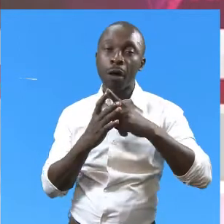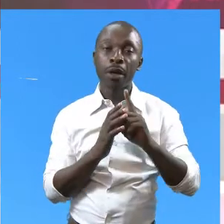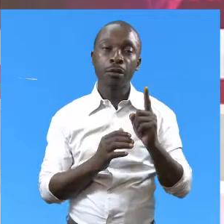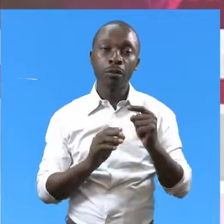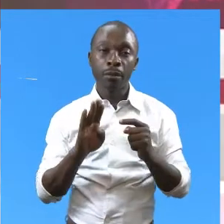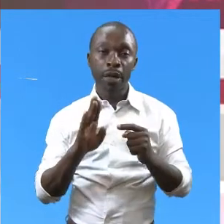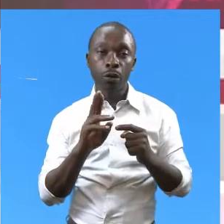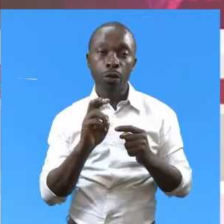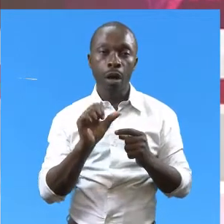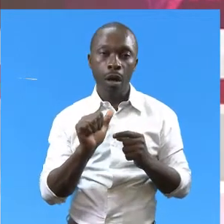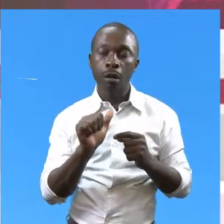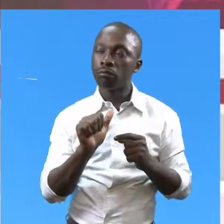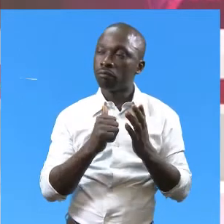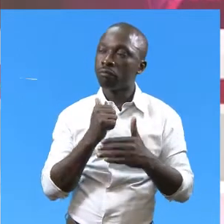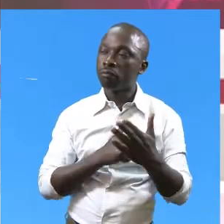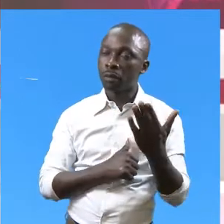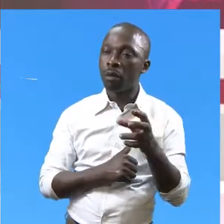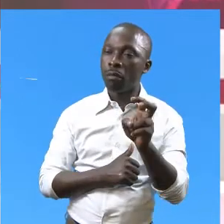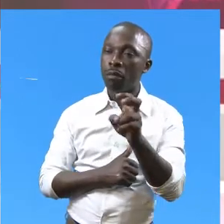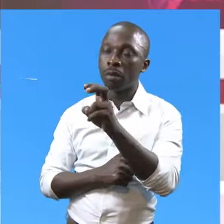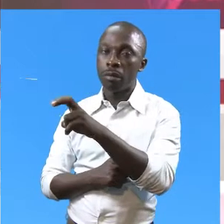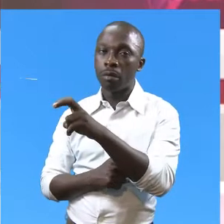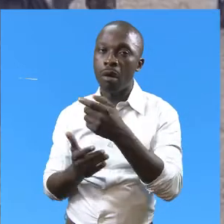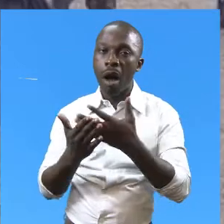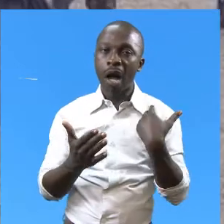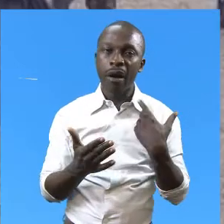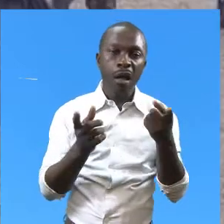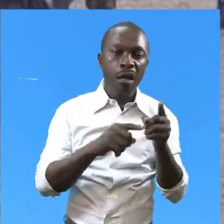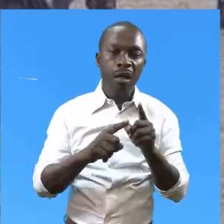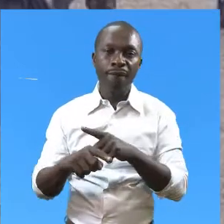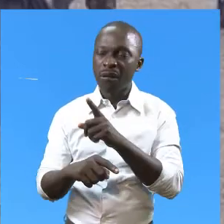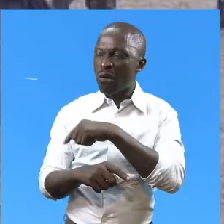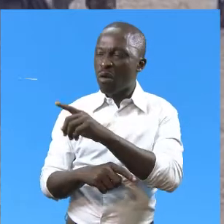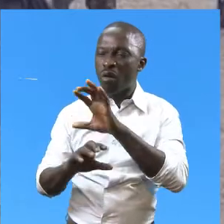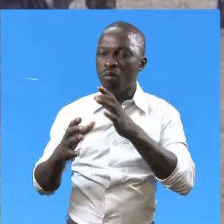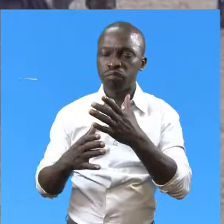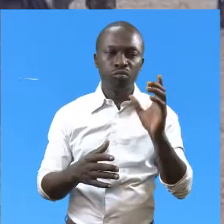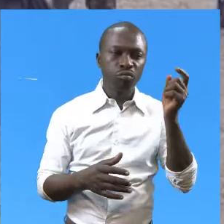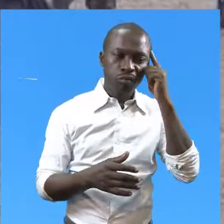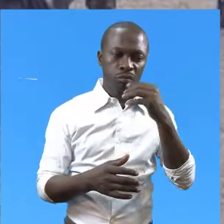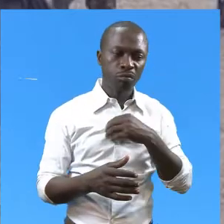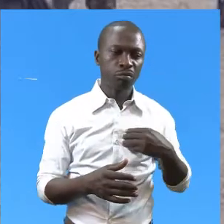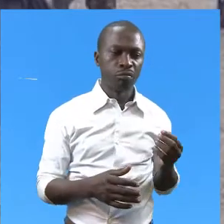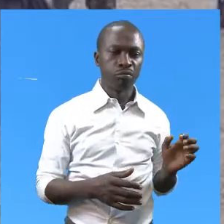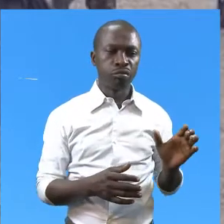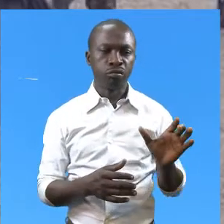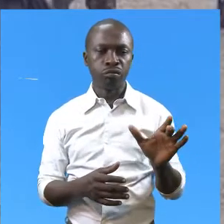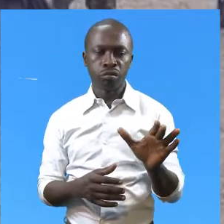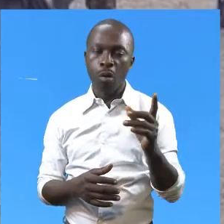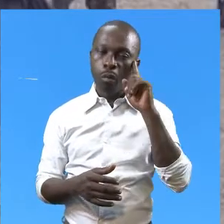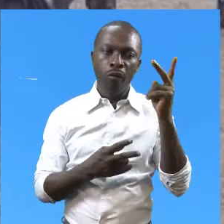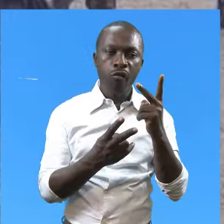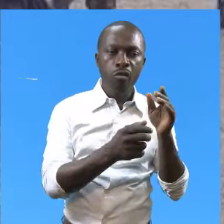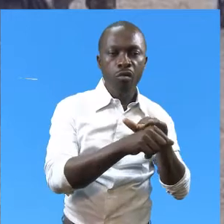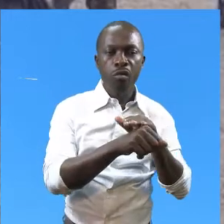Buéa et sa visite intervient après une série d'attaques contre des écoles et des autorités traditionnelles dans les